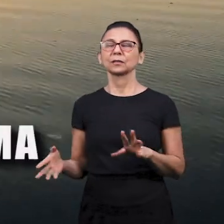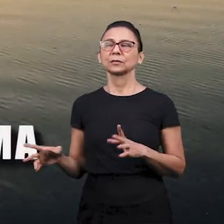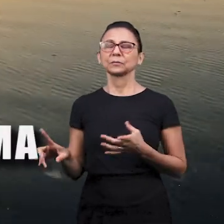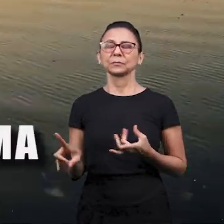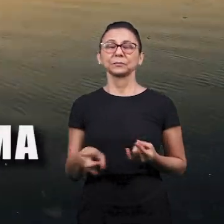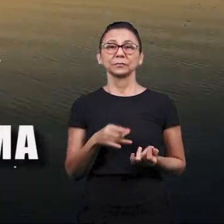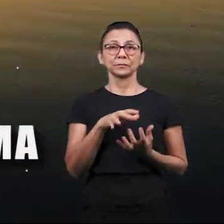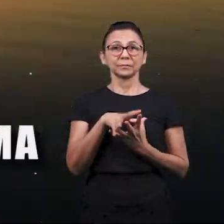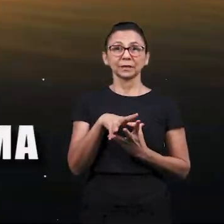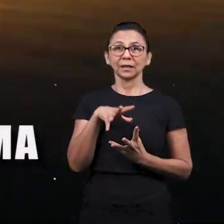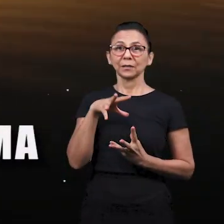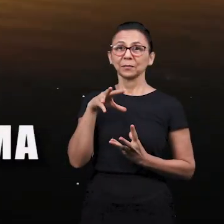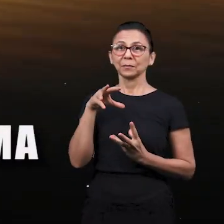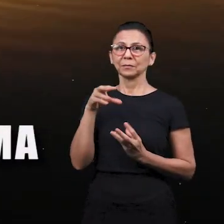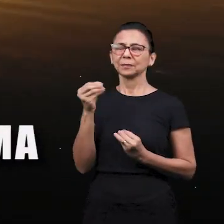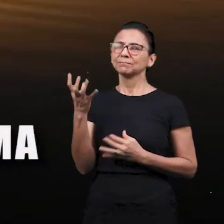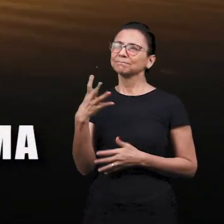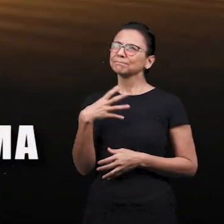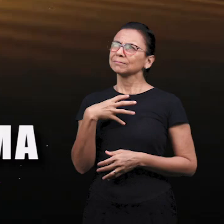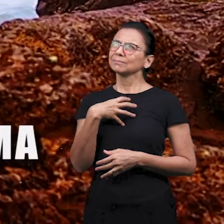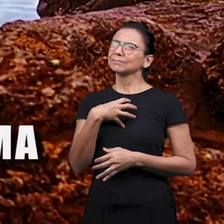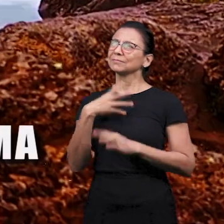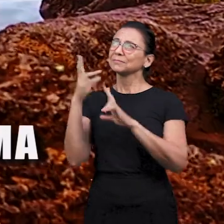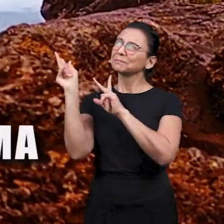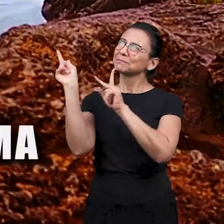Этот мир, что чувствую в душе,